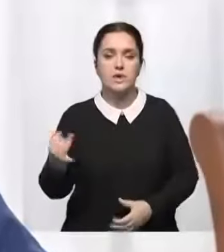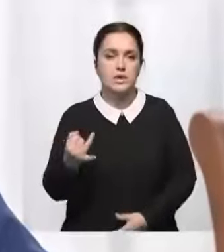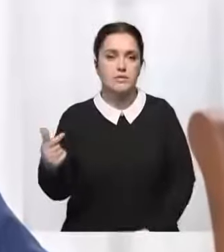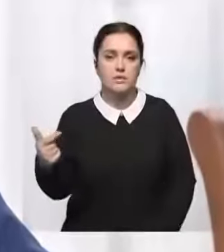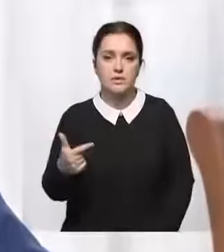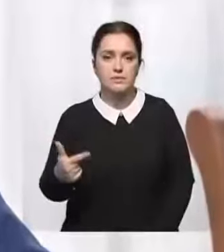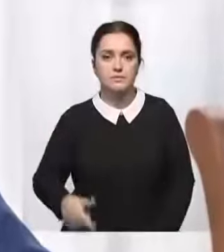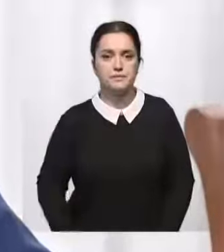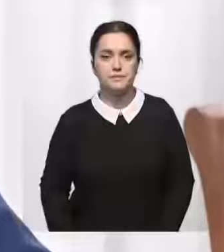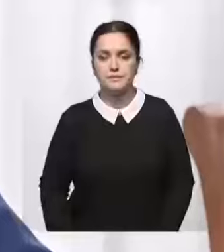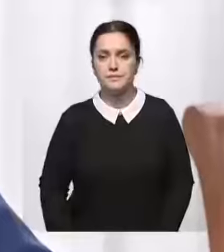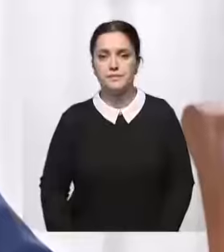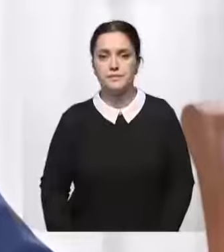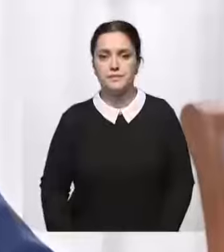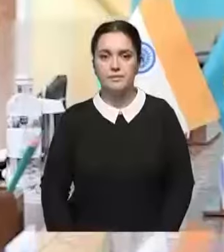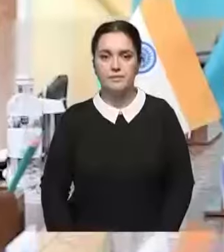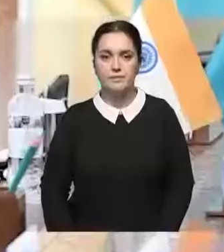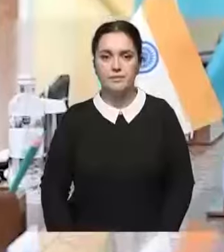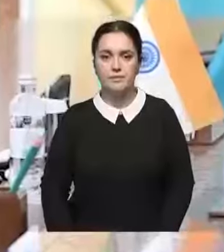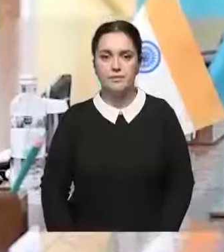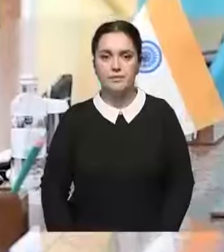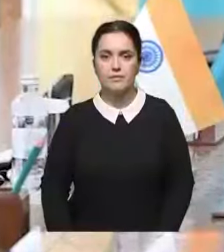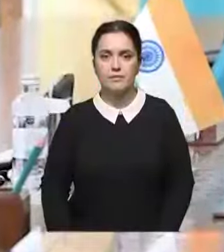и интересов граждан.